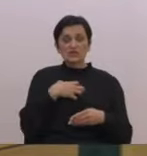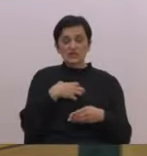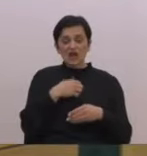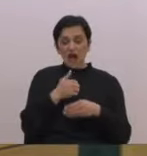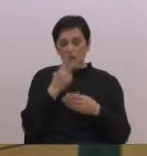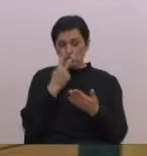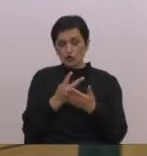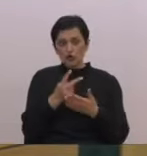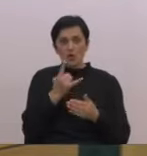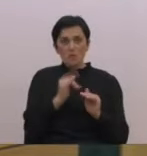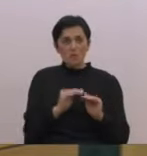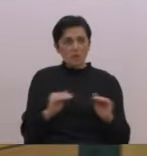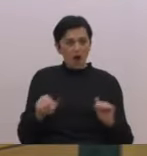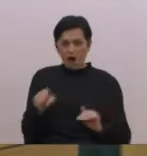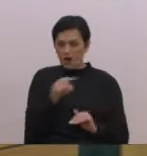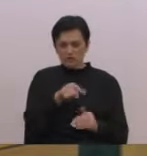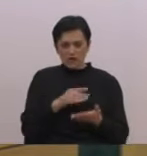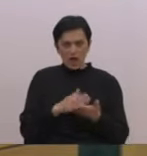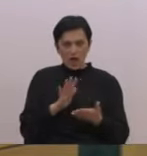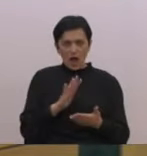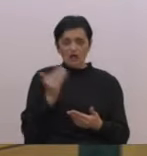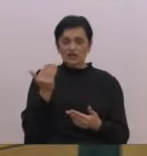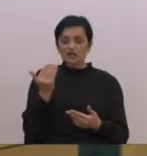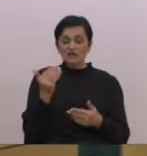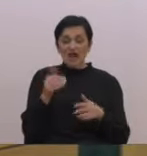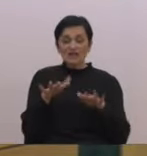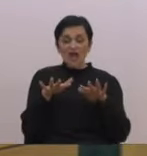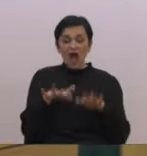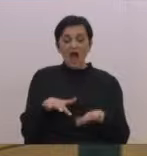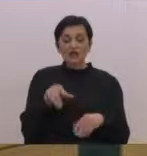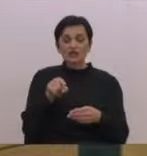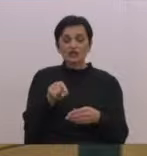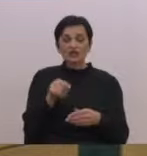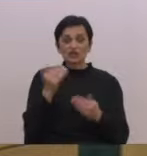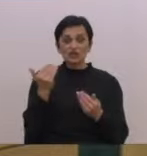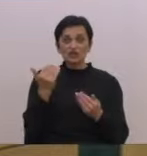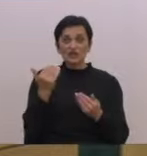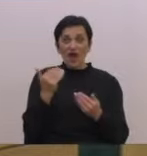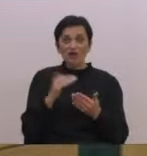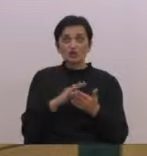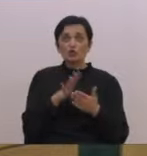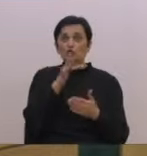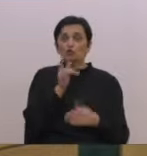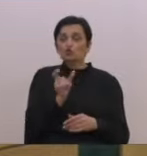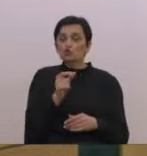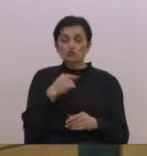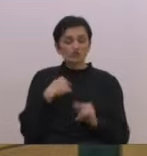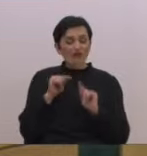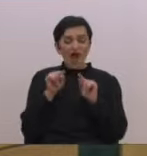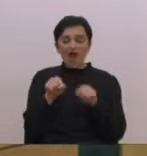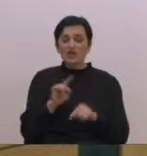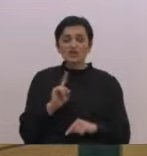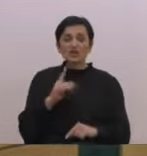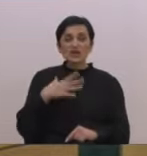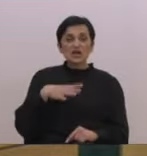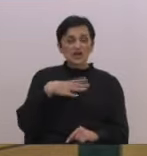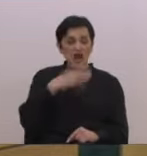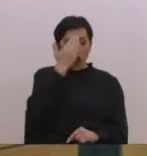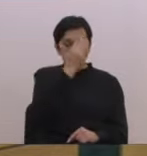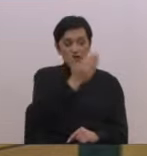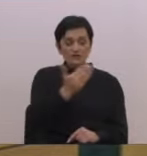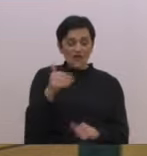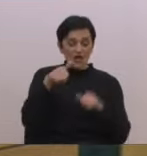პატარა ბავშვი არავინ არ არის. თქვენ დათქმულ ადგილას და თქვენ დათქმულ დროს ჩვენ არ მოვალთ, ჩვენ მოვალთ საქართველოს ხალხისადაც